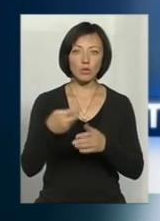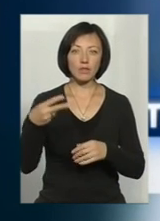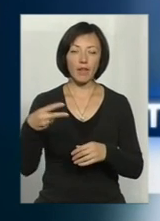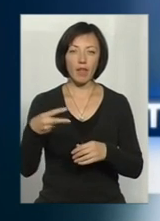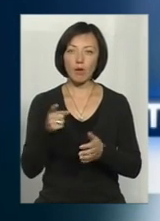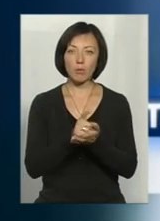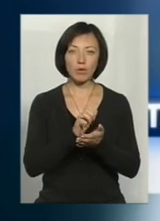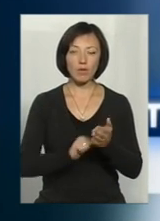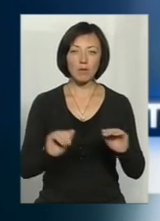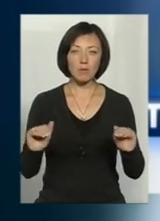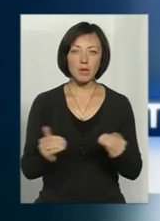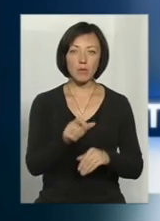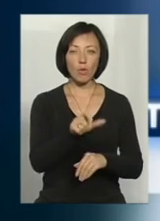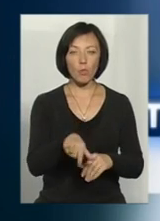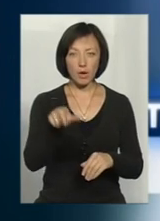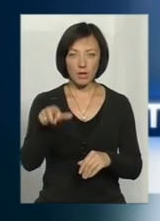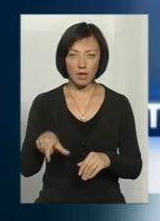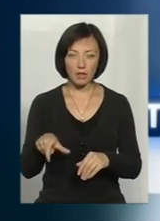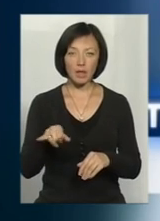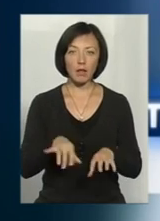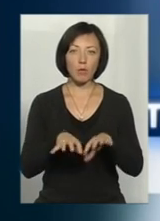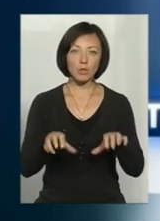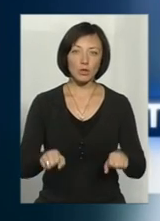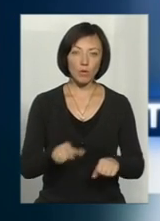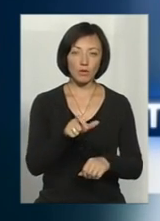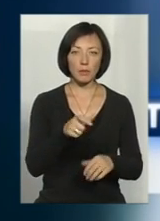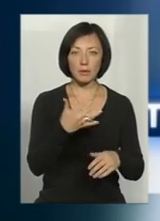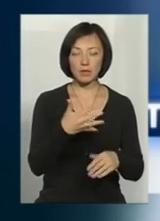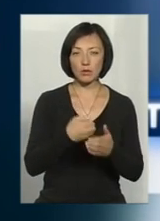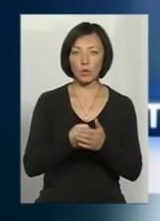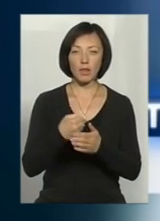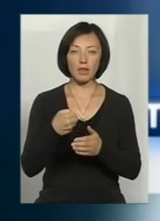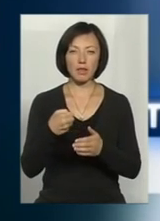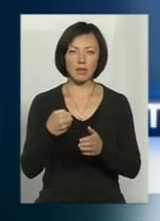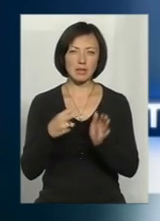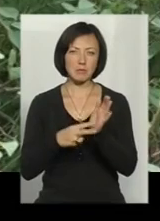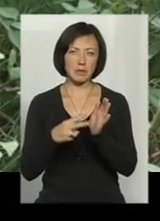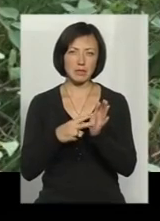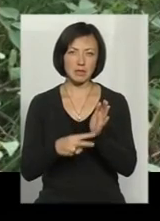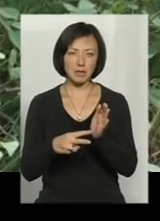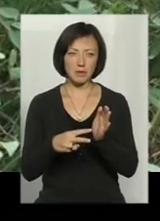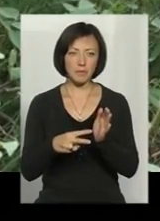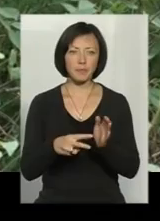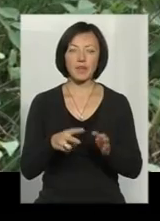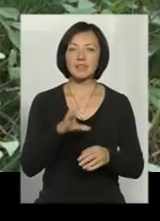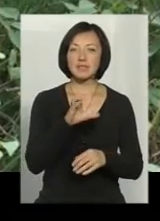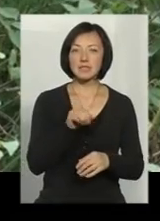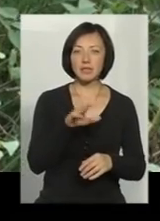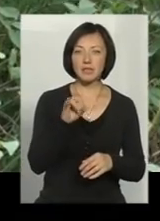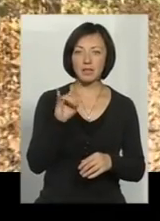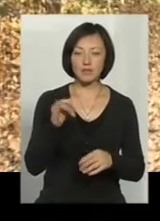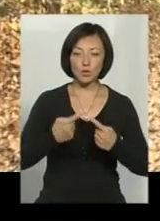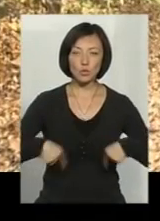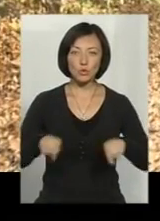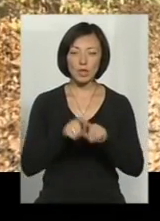вбудкованих мінімів громадян, і на посадових усіх від 50 до 60 не вбудкованих громадян. Однак у Сатанівській зоні брак